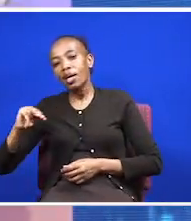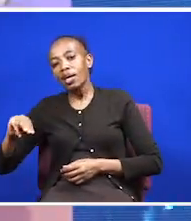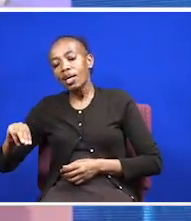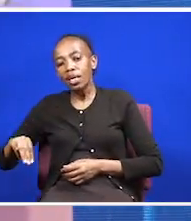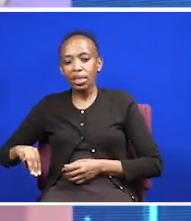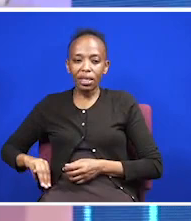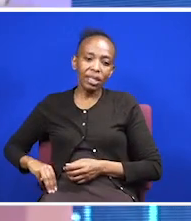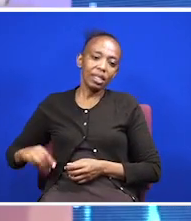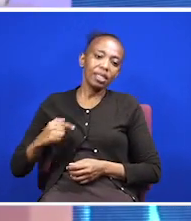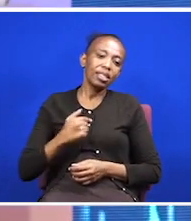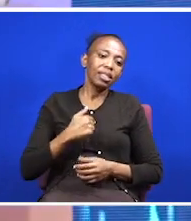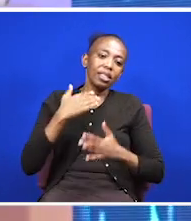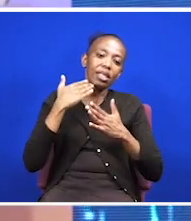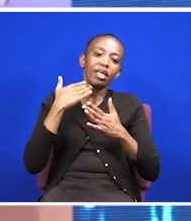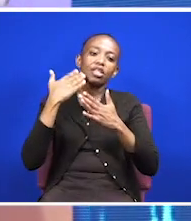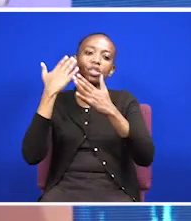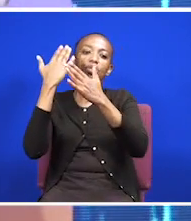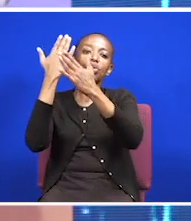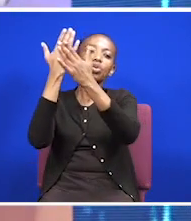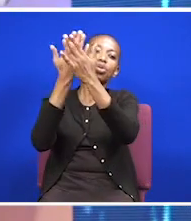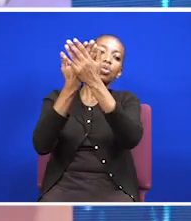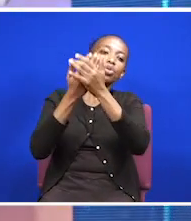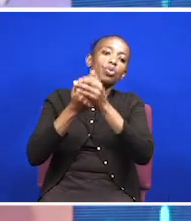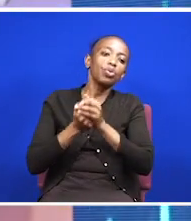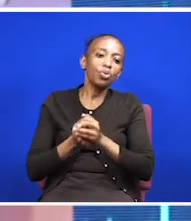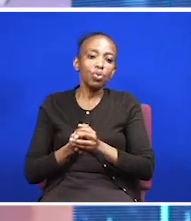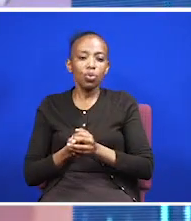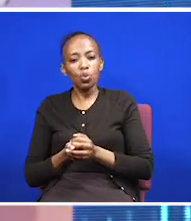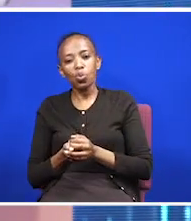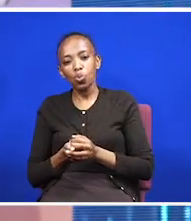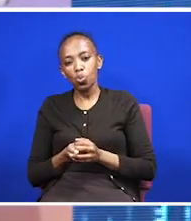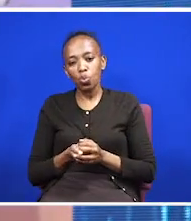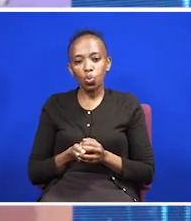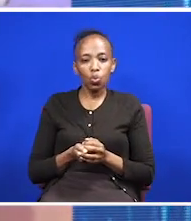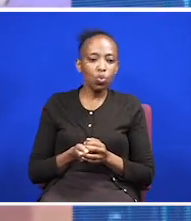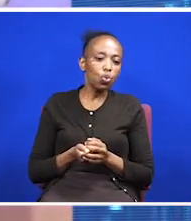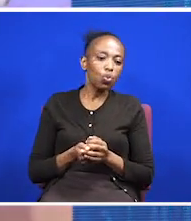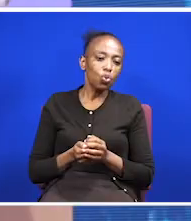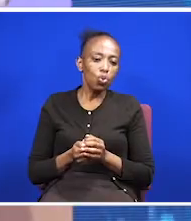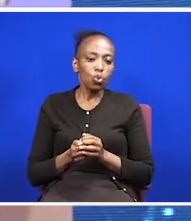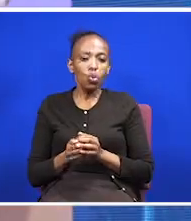Mwambie Bwana asante kwa yote umeyafanya maishani mwangu. Bwana